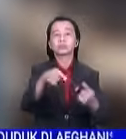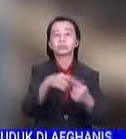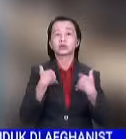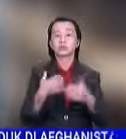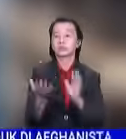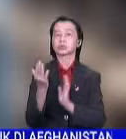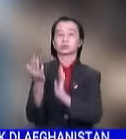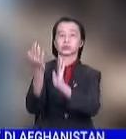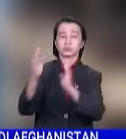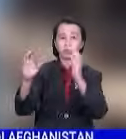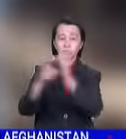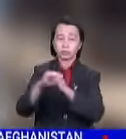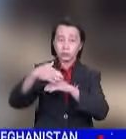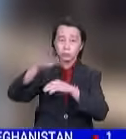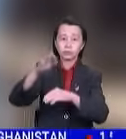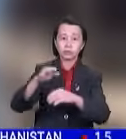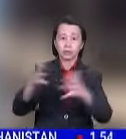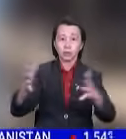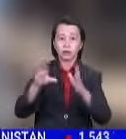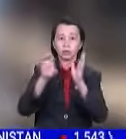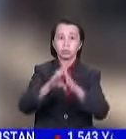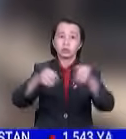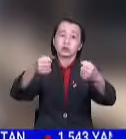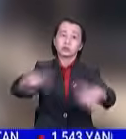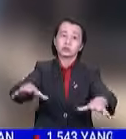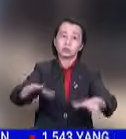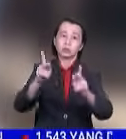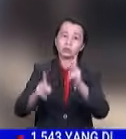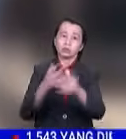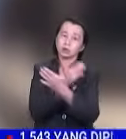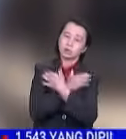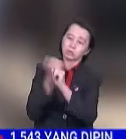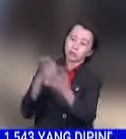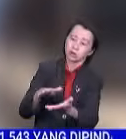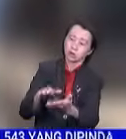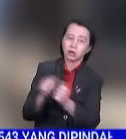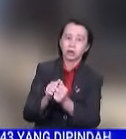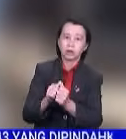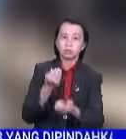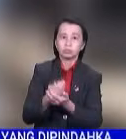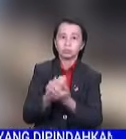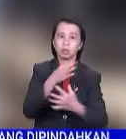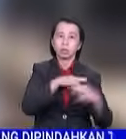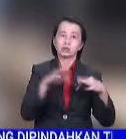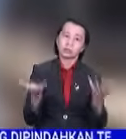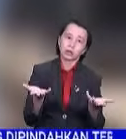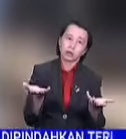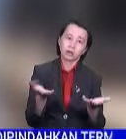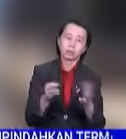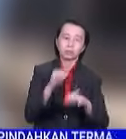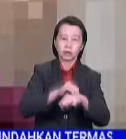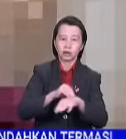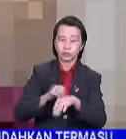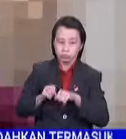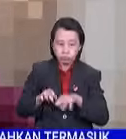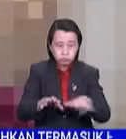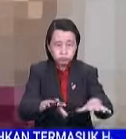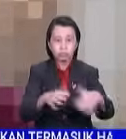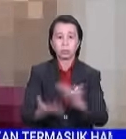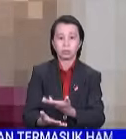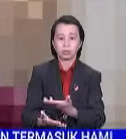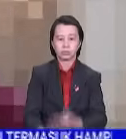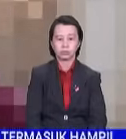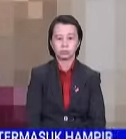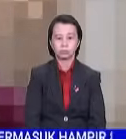ketika berdepan cabaran lebih besar seperti kehilangan orang tersayang dan kunci pendapatan ketika pandemic flu